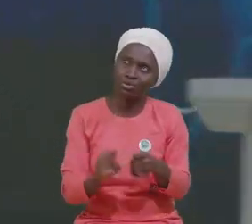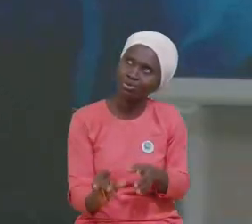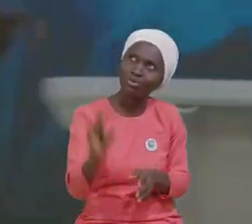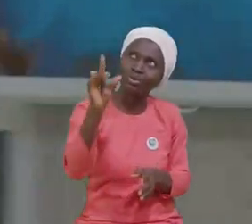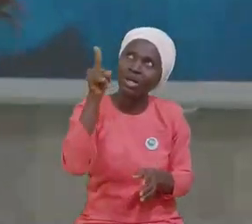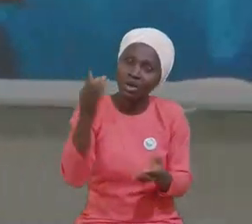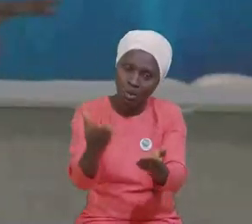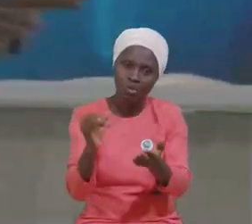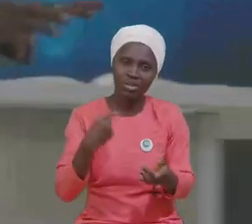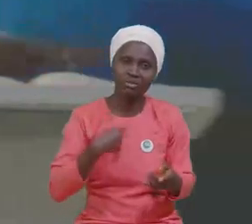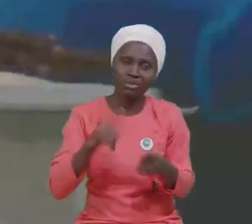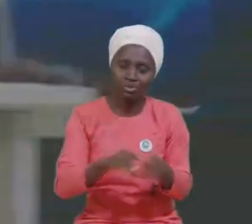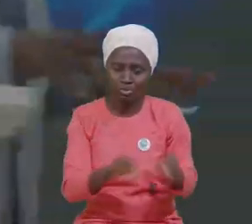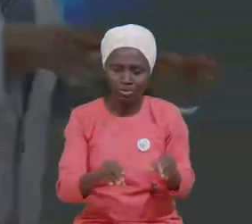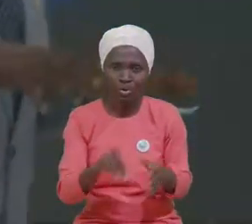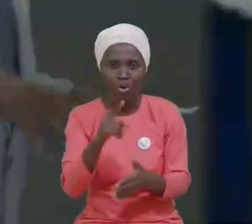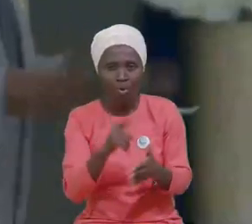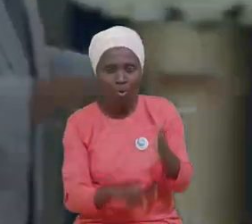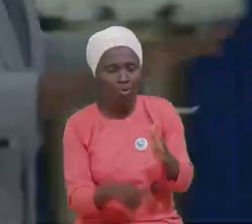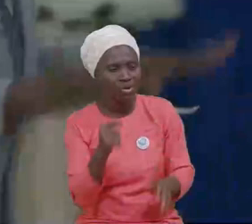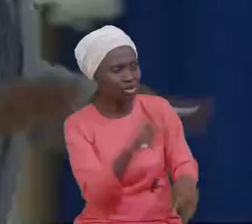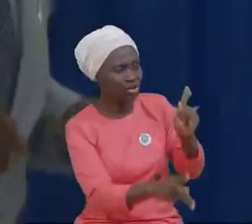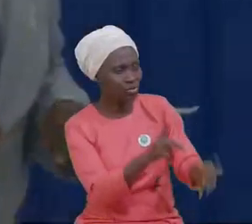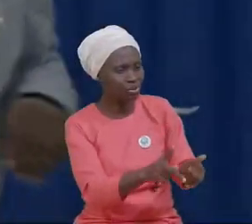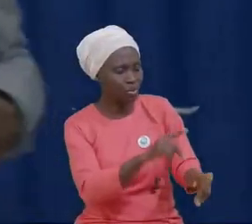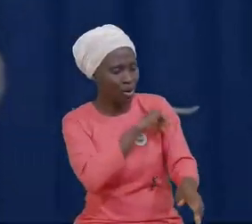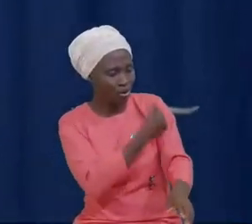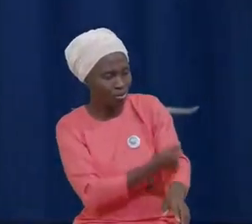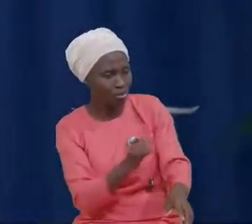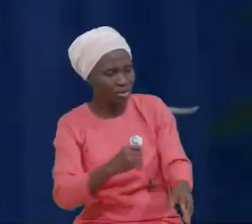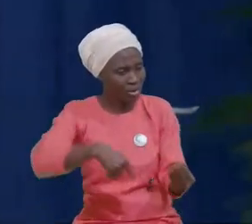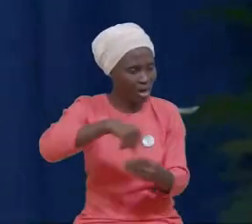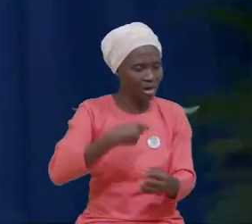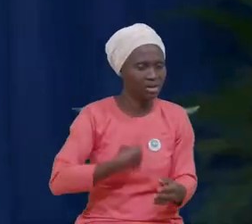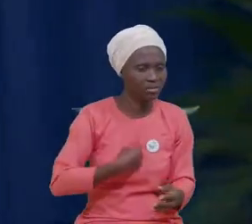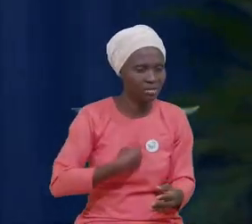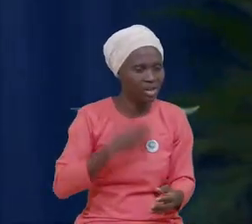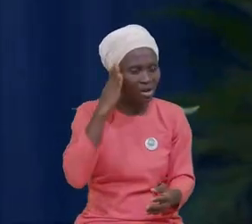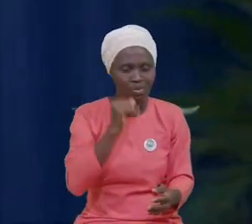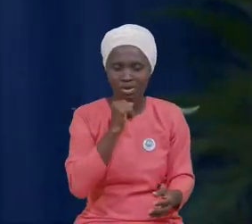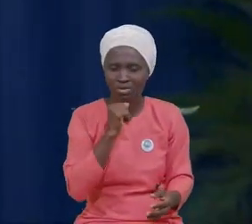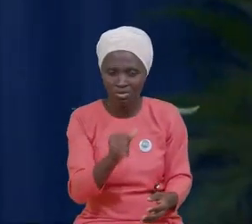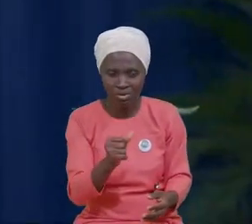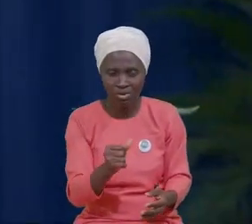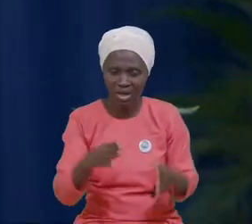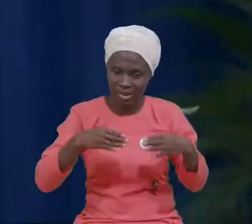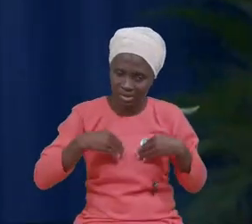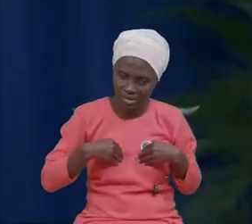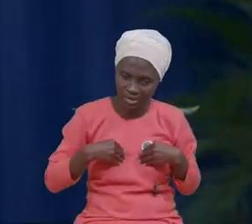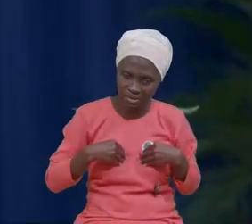je prenne l'envol. Il veut que je fasse ce que les gens, les autorités autour de moi ne veulent